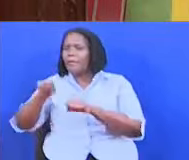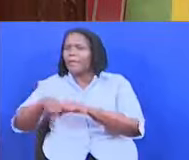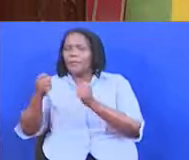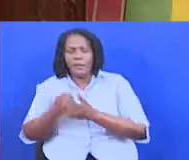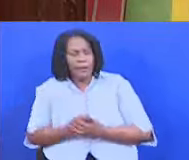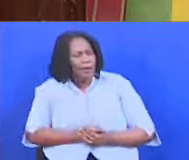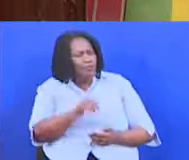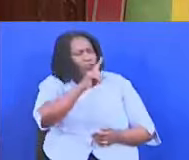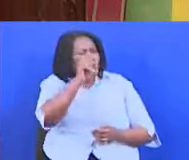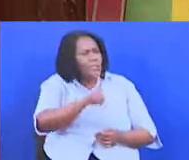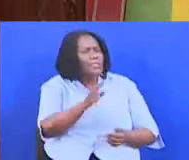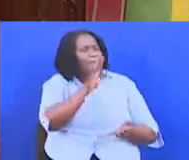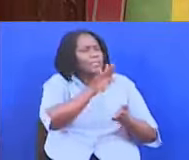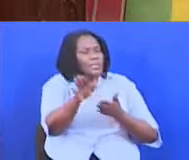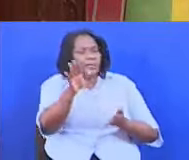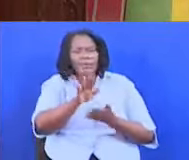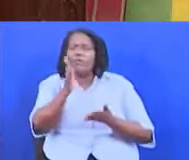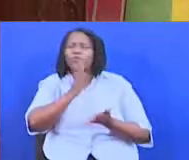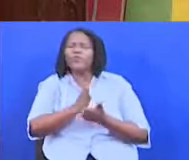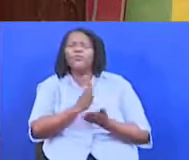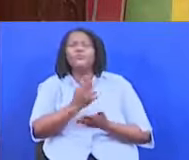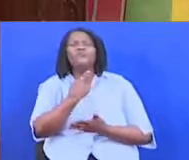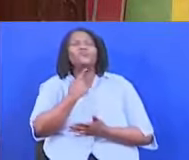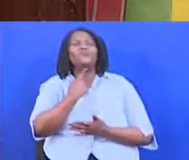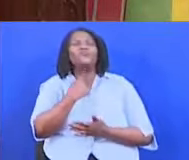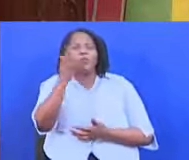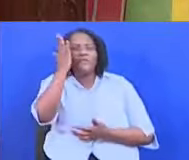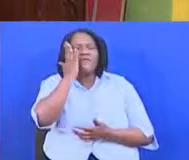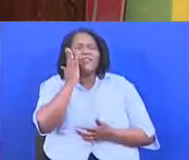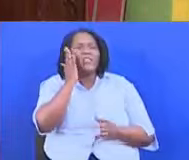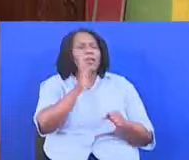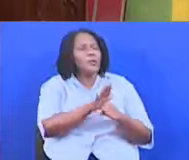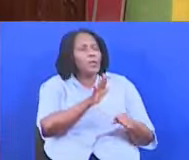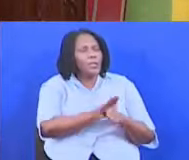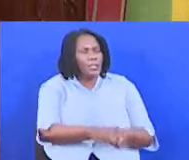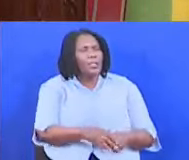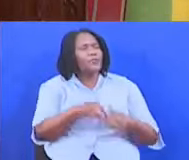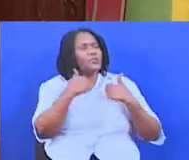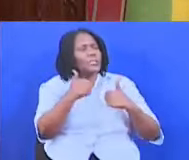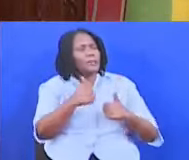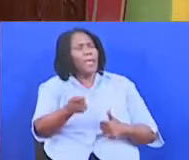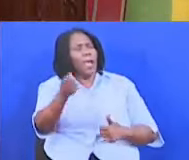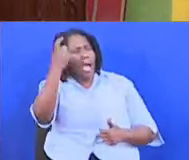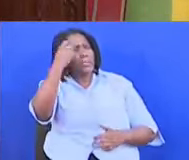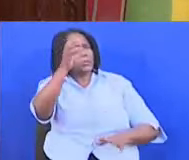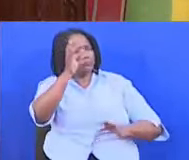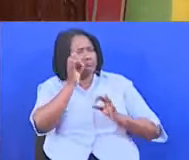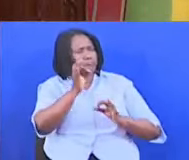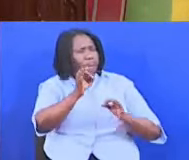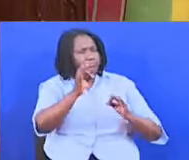Fulani unashangaa na inauma kwamba vijana ambao walikuwa wako bright